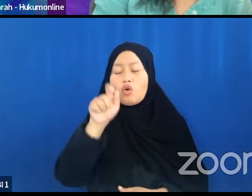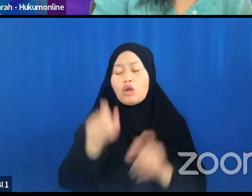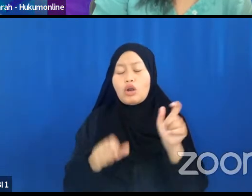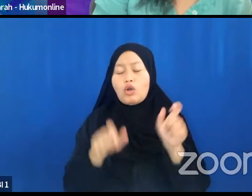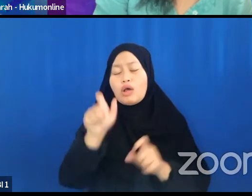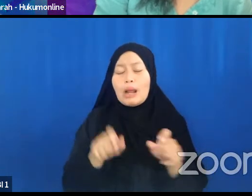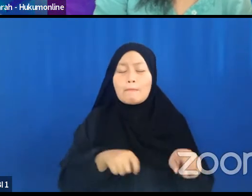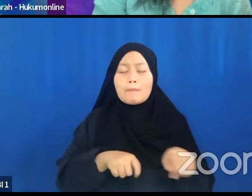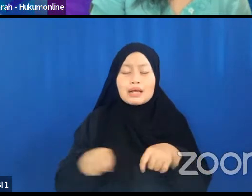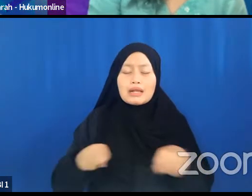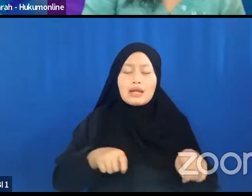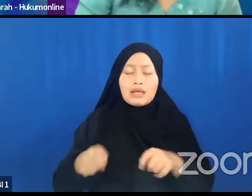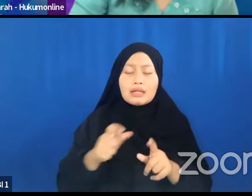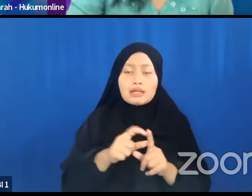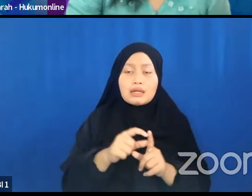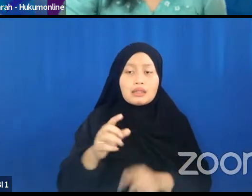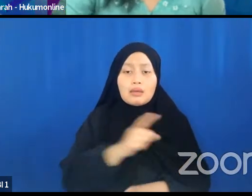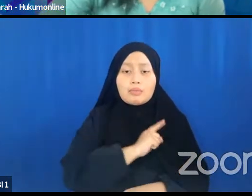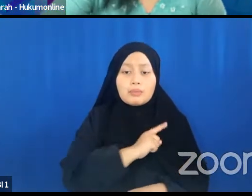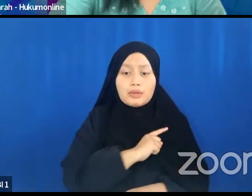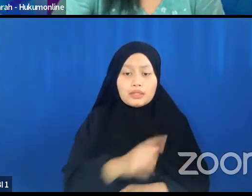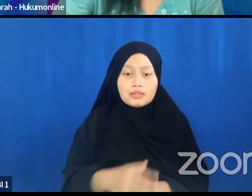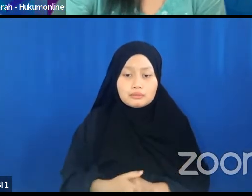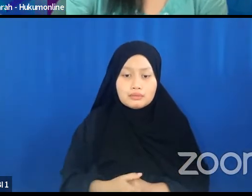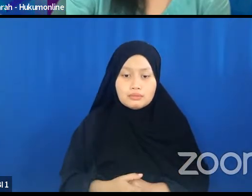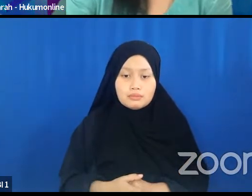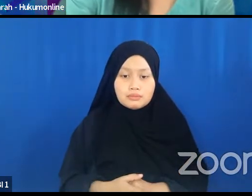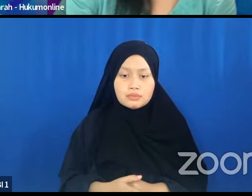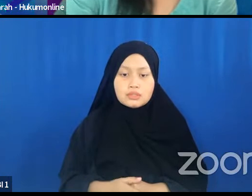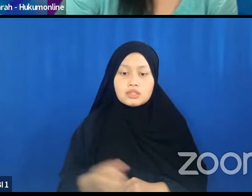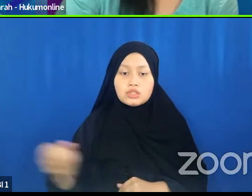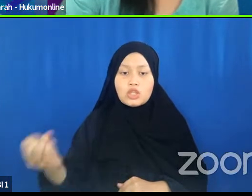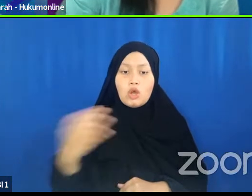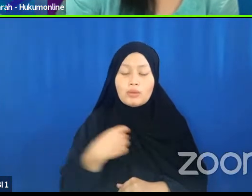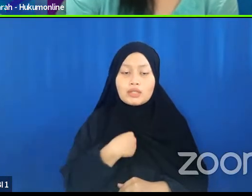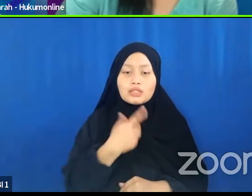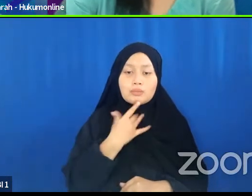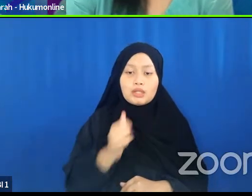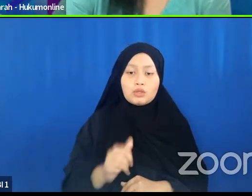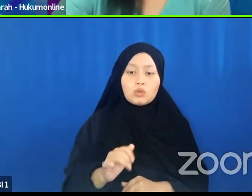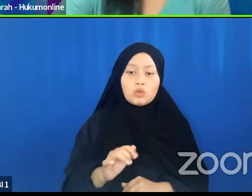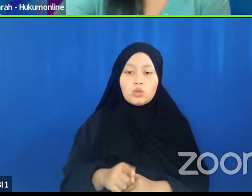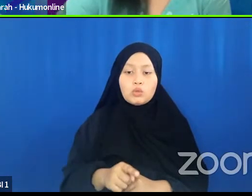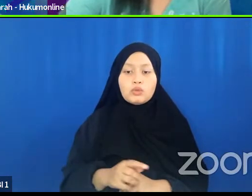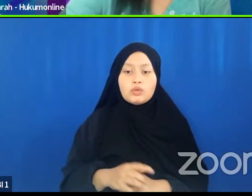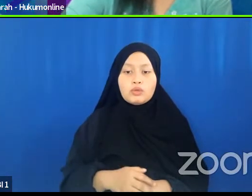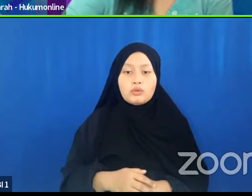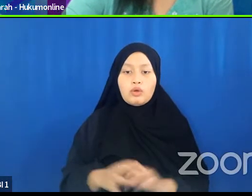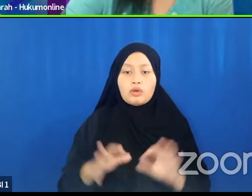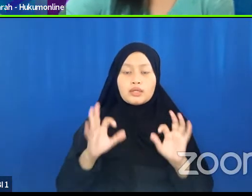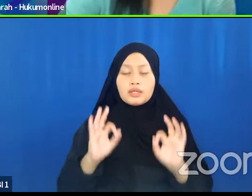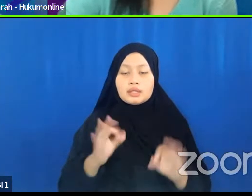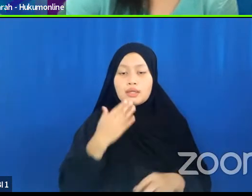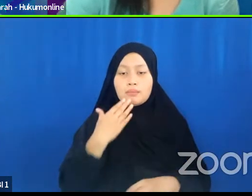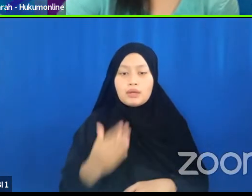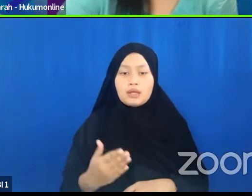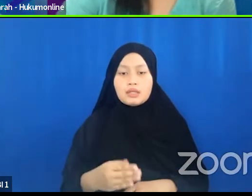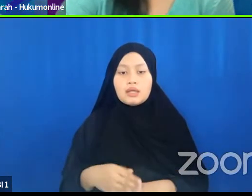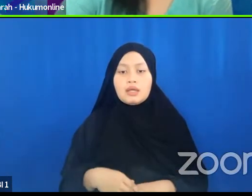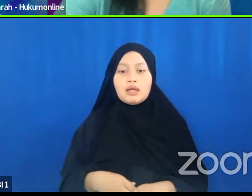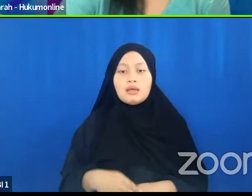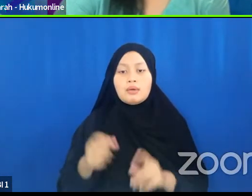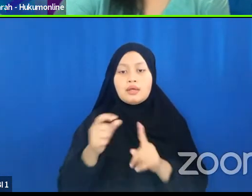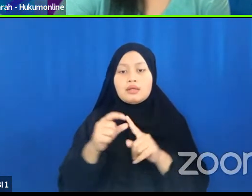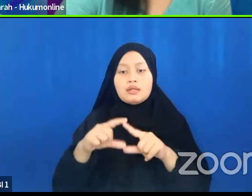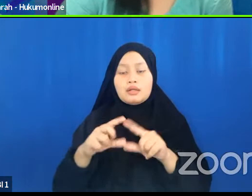jadi eh Thailand Syekh jawaban seksi seperti itu karena para baik-baik terima kasih eh Makasih